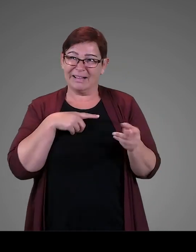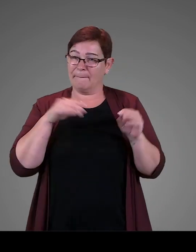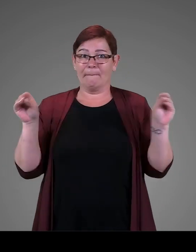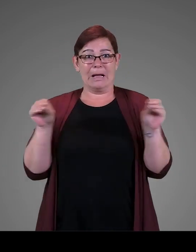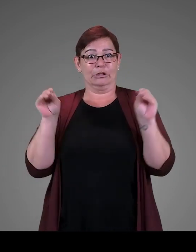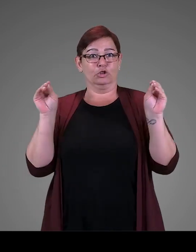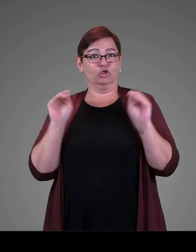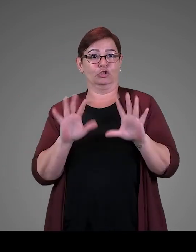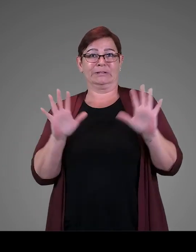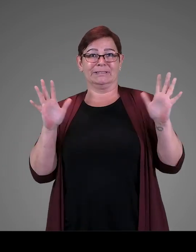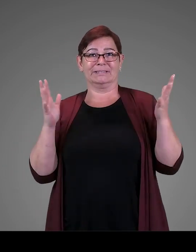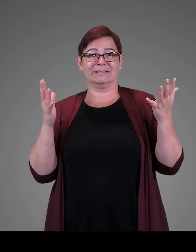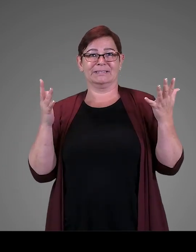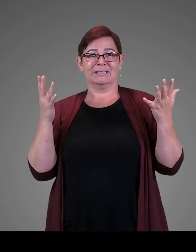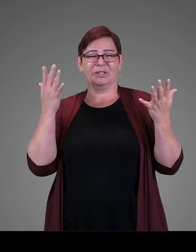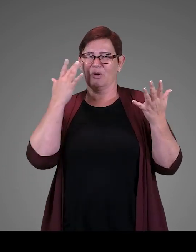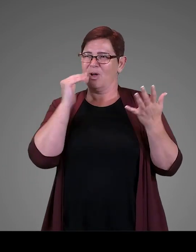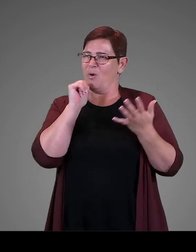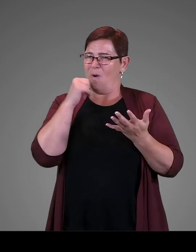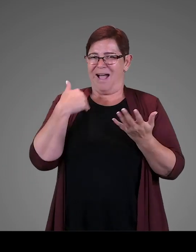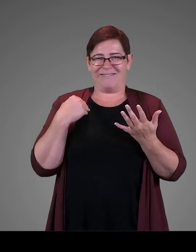frustrations